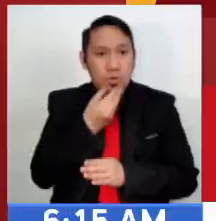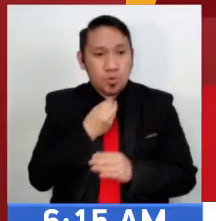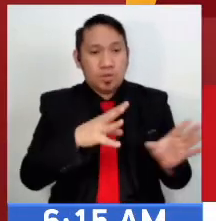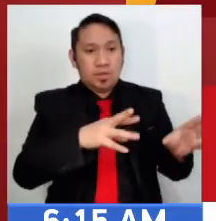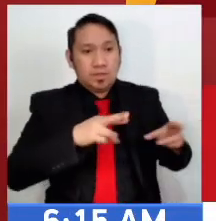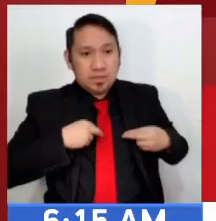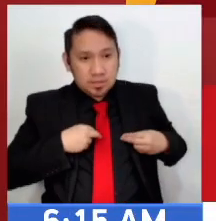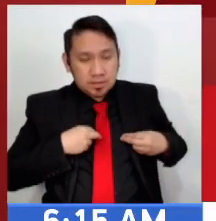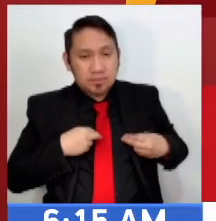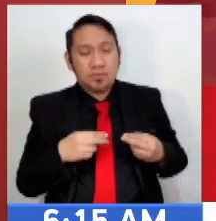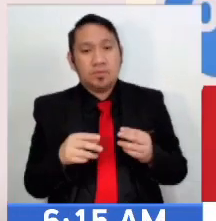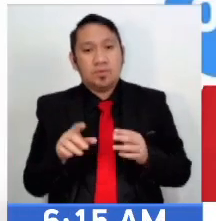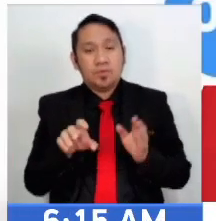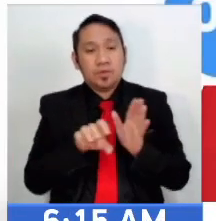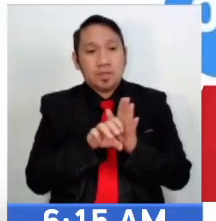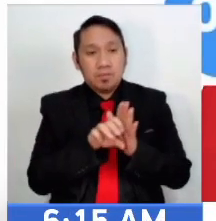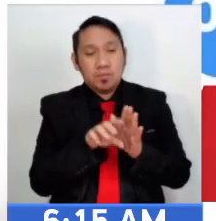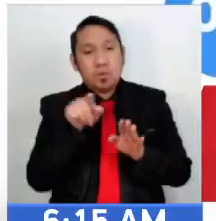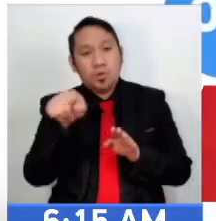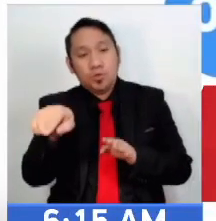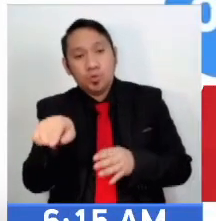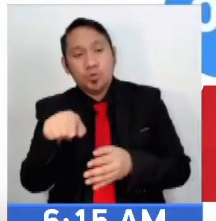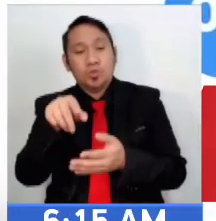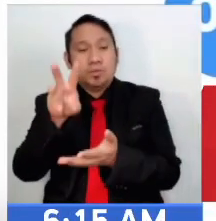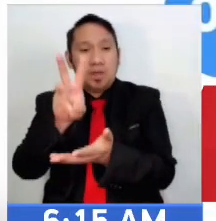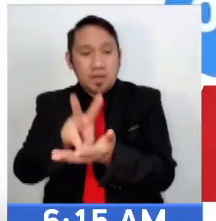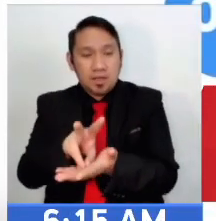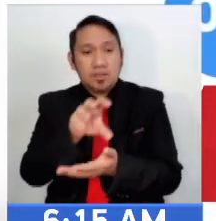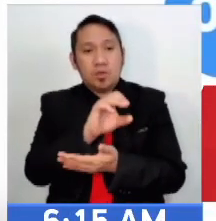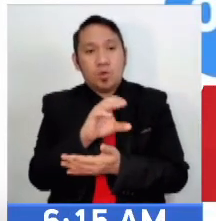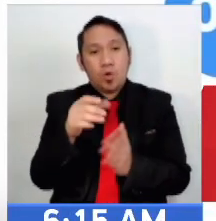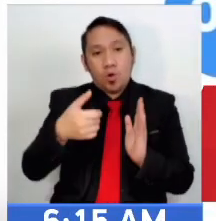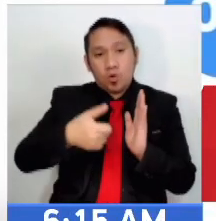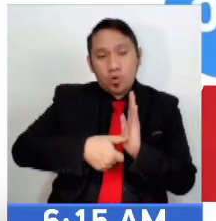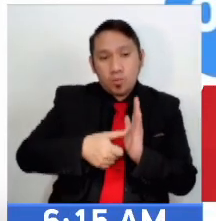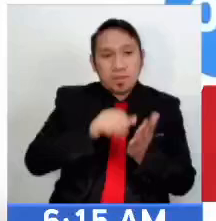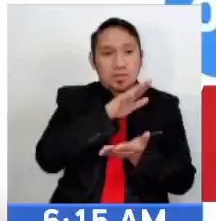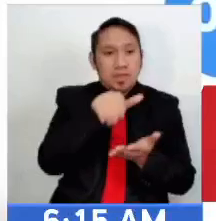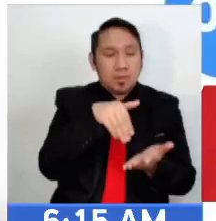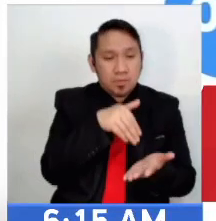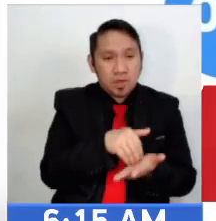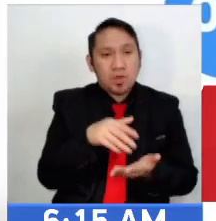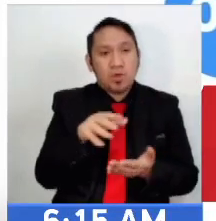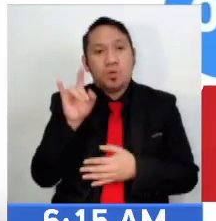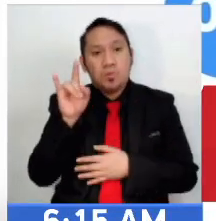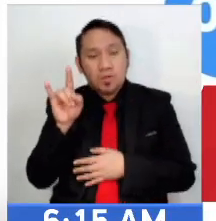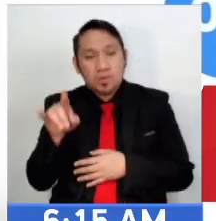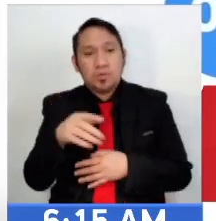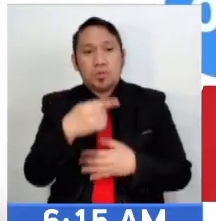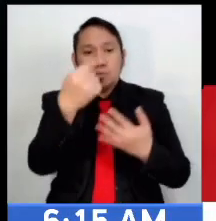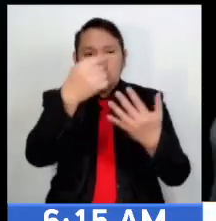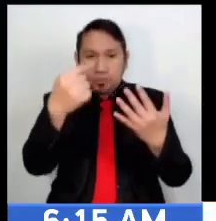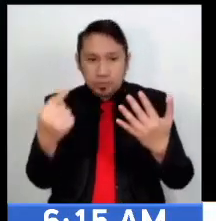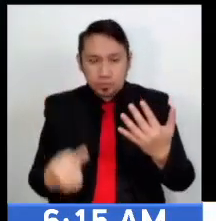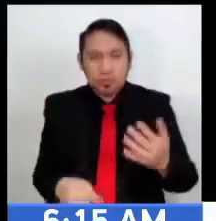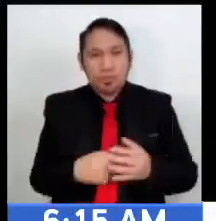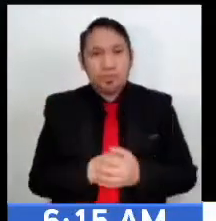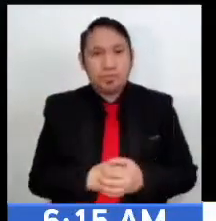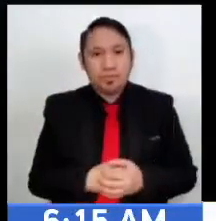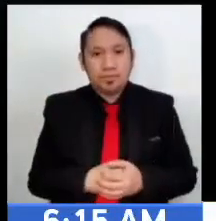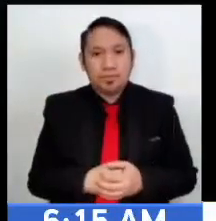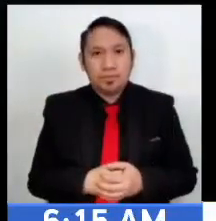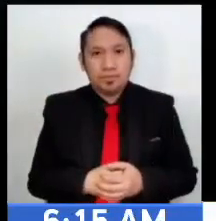ng Lungsod o Munisipyo, COMELEC Central Server, Minority Party, Media, Majority Party at Citizens Arms. Sapagkat yun po